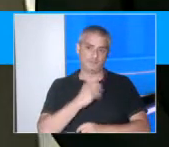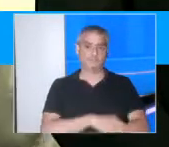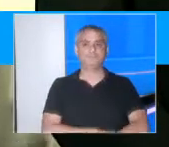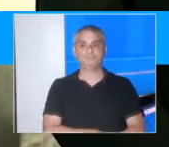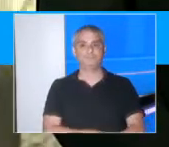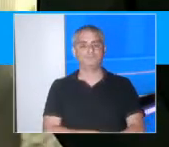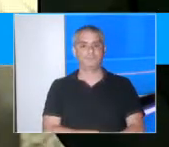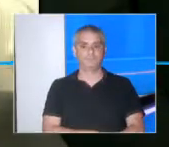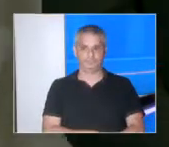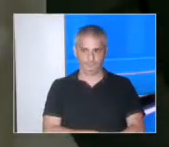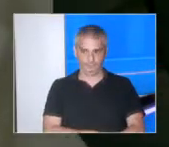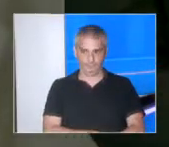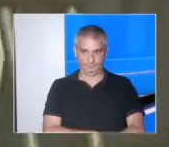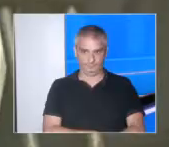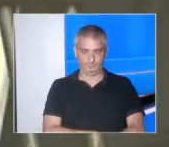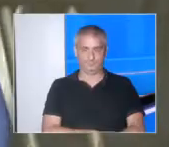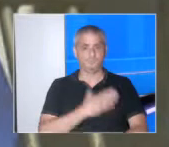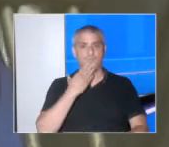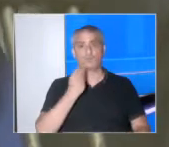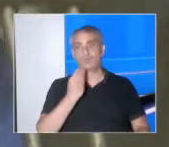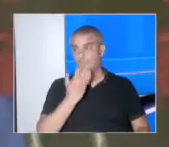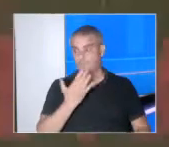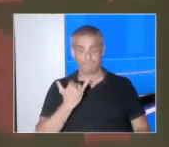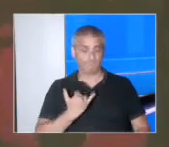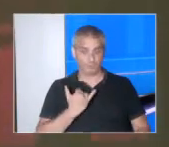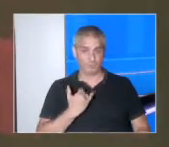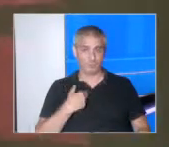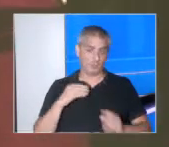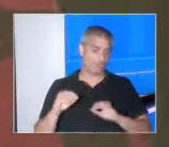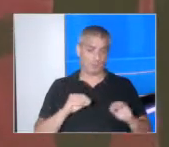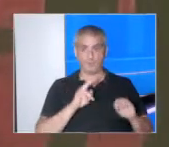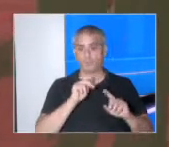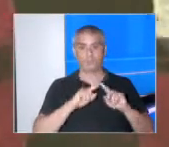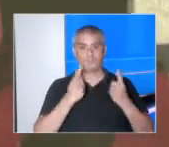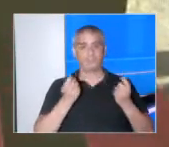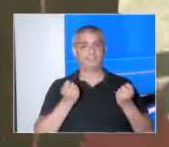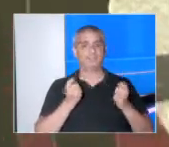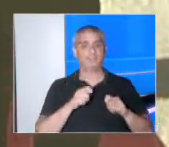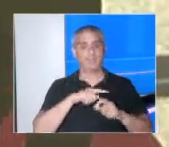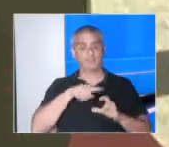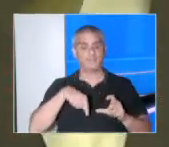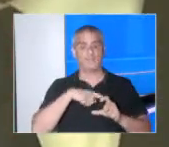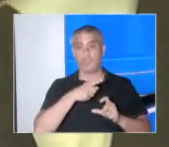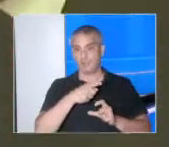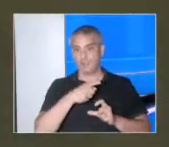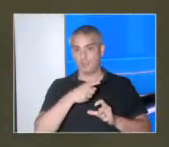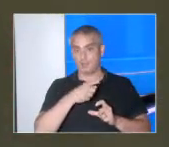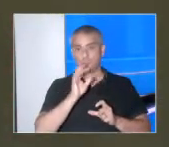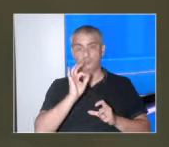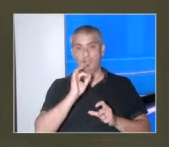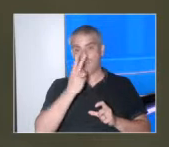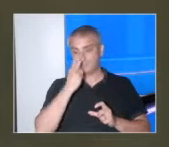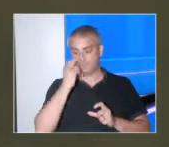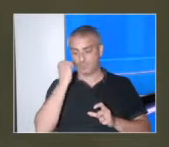תודה לכם, ערב טוב. טוב, תודה. עכשיו אנחנו עוברים לעניין אחר, סגירת המעגל של